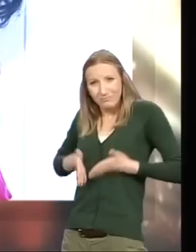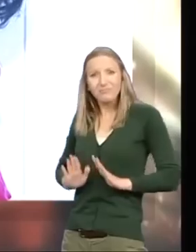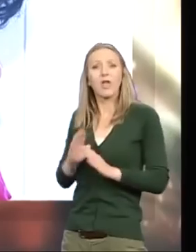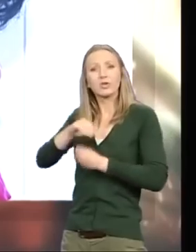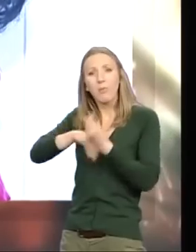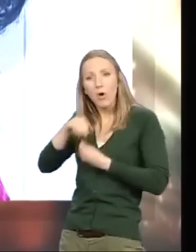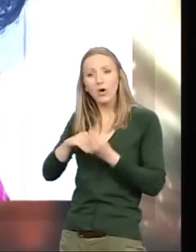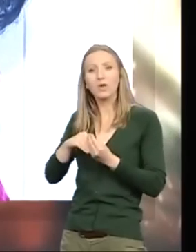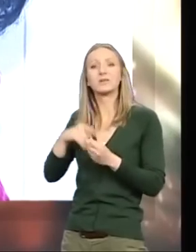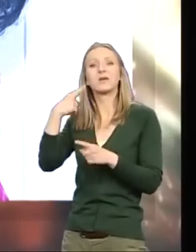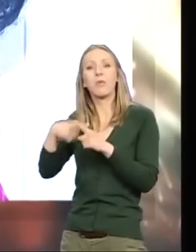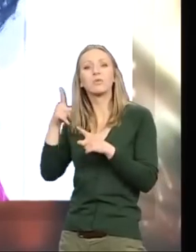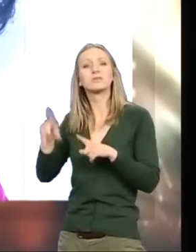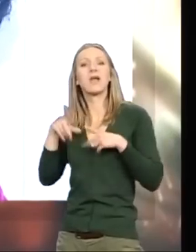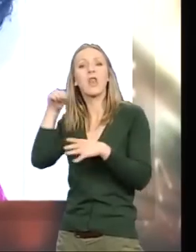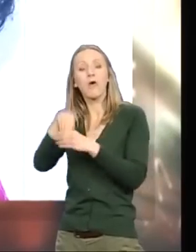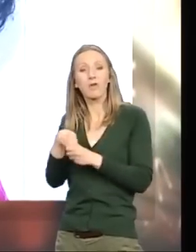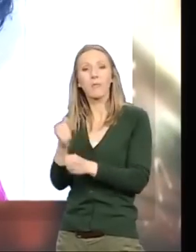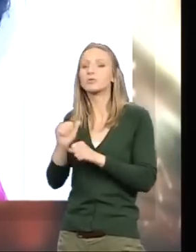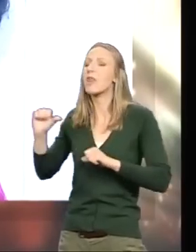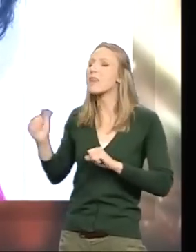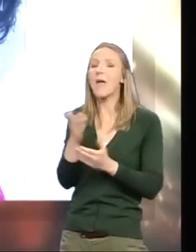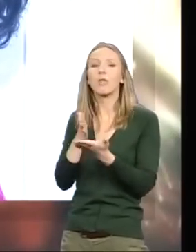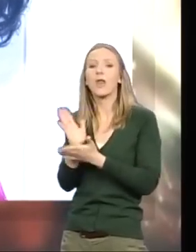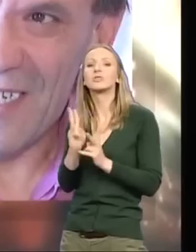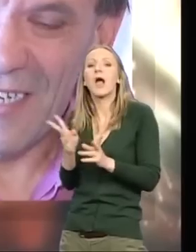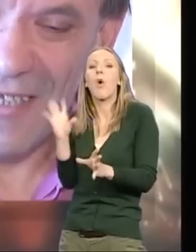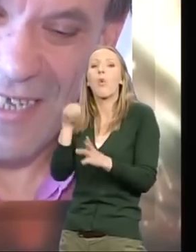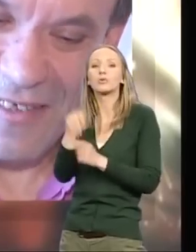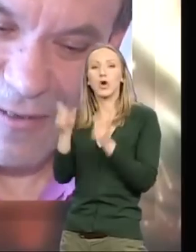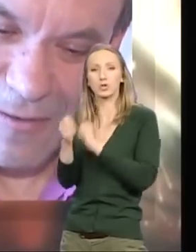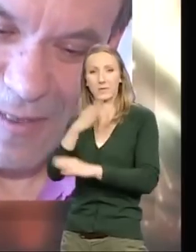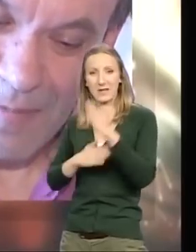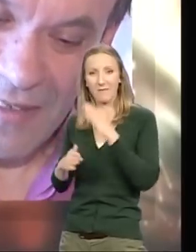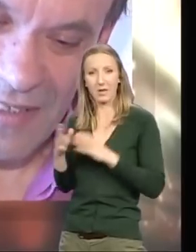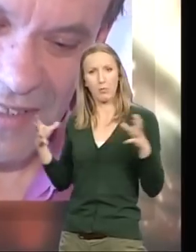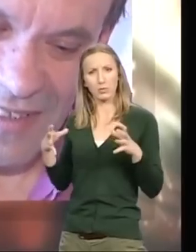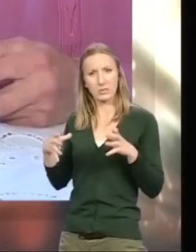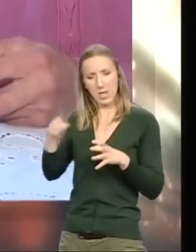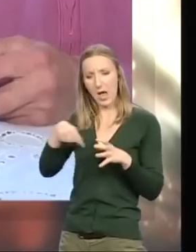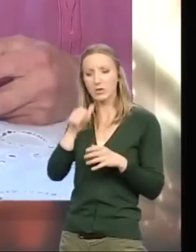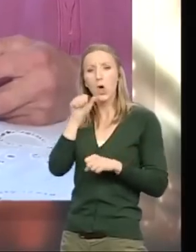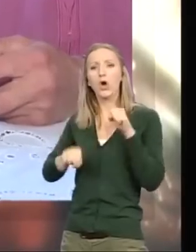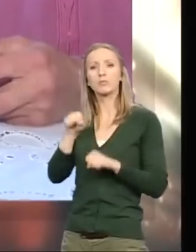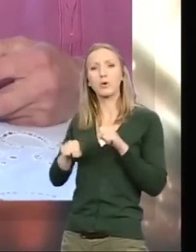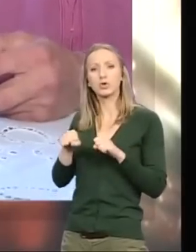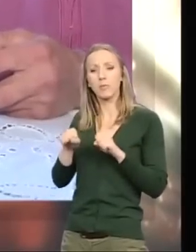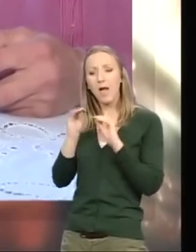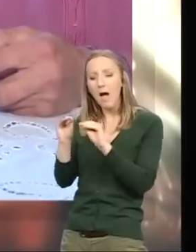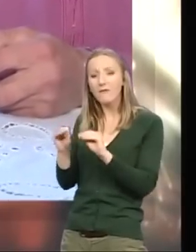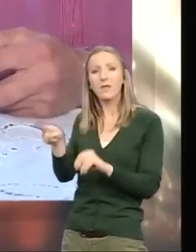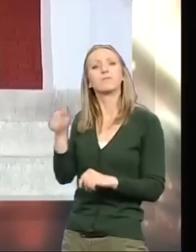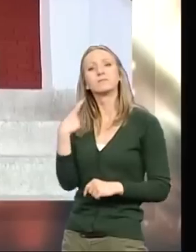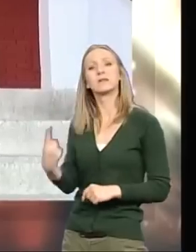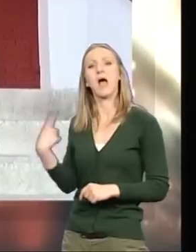prema proceni stručnjaka najbolje je način uključivanja osoba s invaliditetom u zajednicu i njihovog osposobljavanja za samostalon